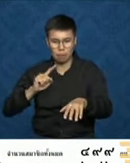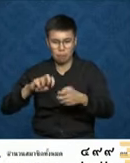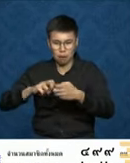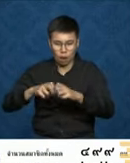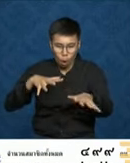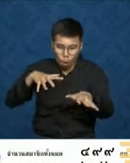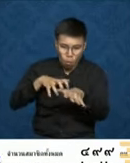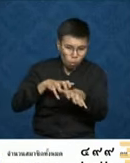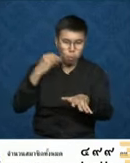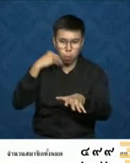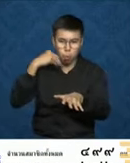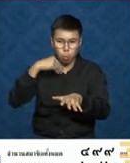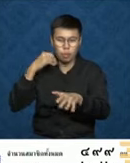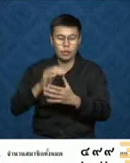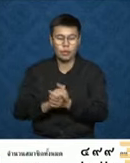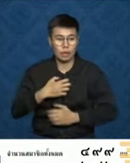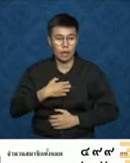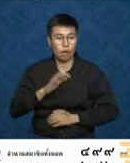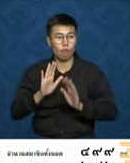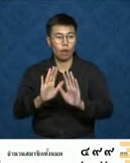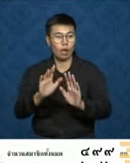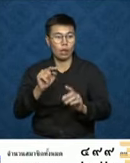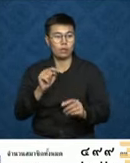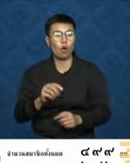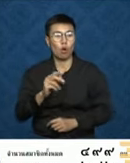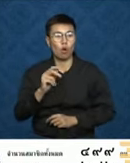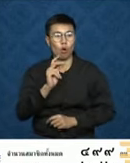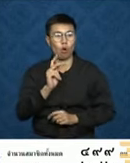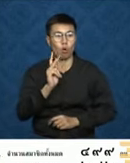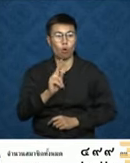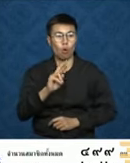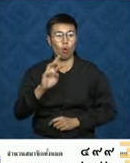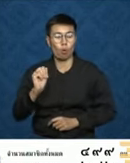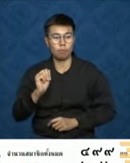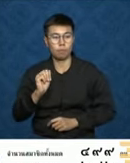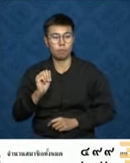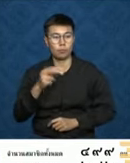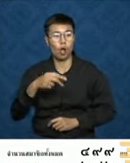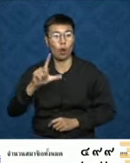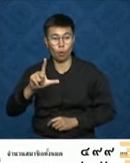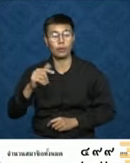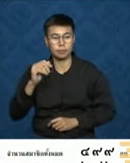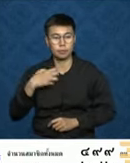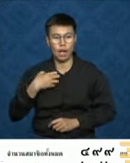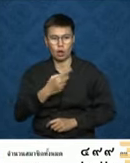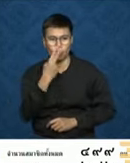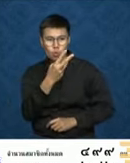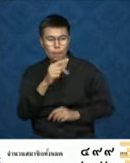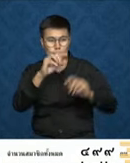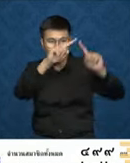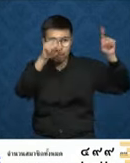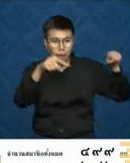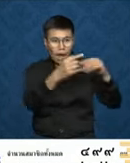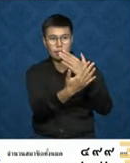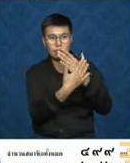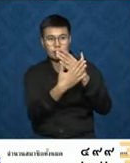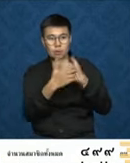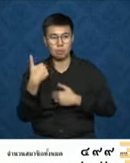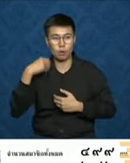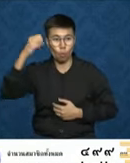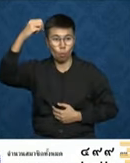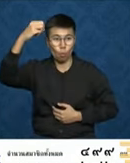ค่ะเพราะฉะนั้นก็อยากฝากให้ทางหลวงเนี่ยค่ะรบกวนช่วยดูในเรื่องของป้ายสสัญญาณจราจรและระบบไฟ